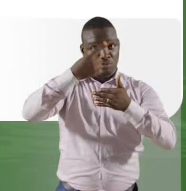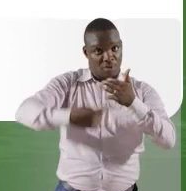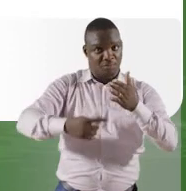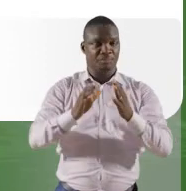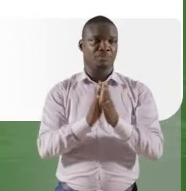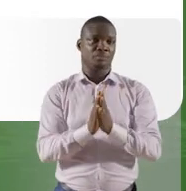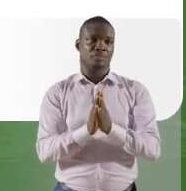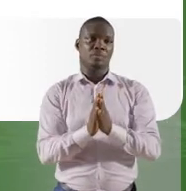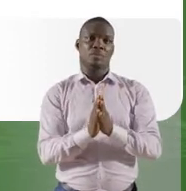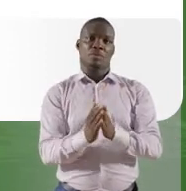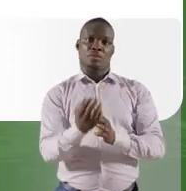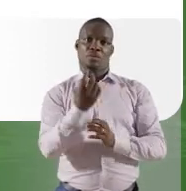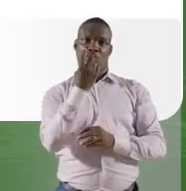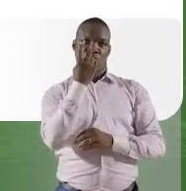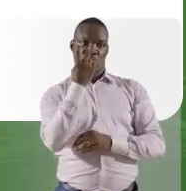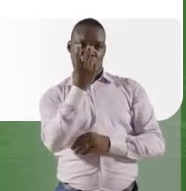2 moins I